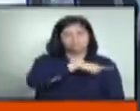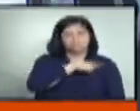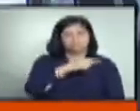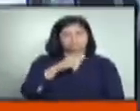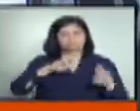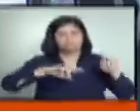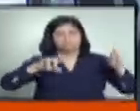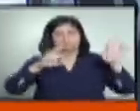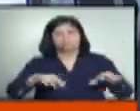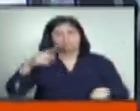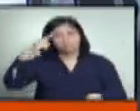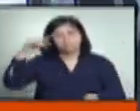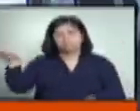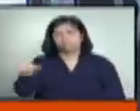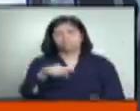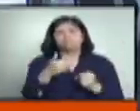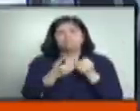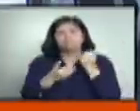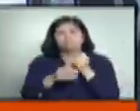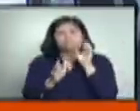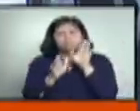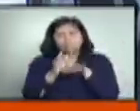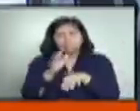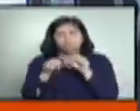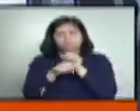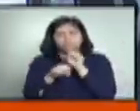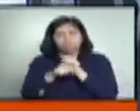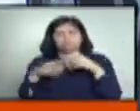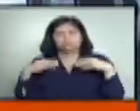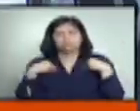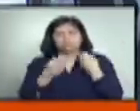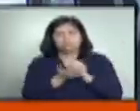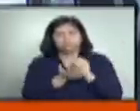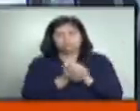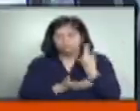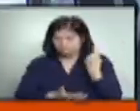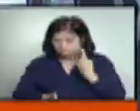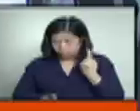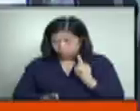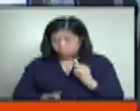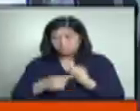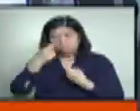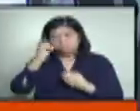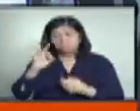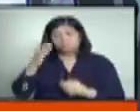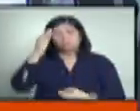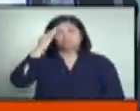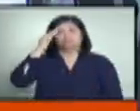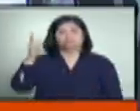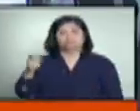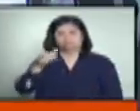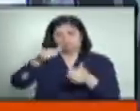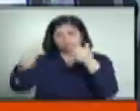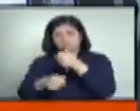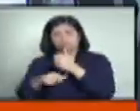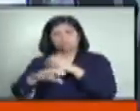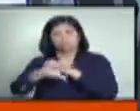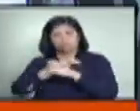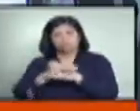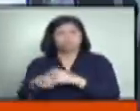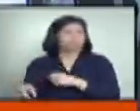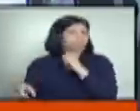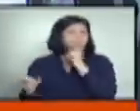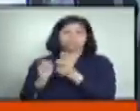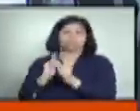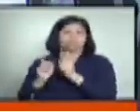mga researcher, ikaw ay simpleng tauhan na tumatanggap lang ng sweldo. Kasi kung nalaman ko lang po siya na ikaw subcontractor, hindi